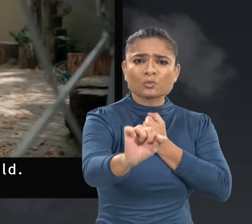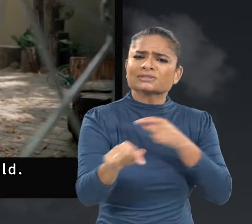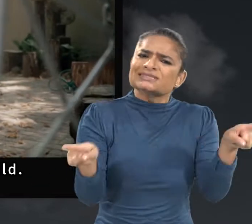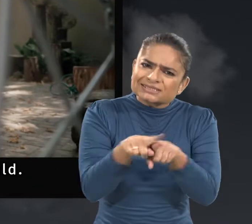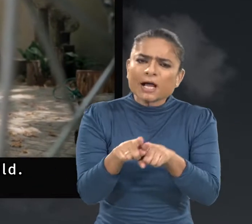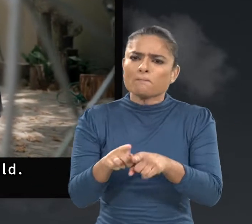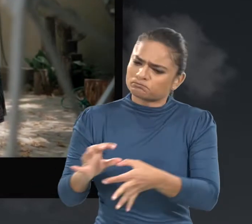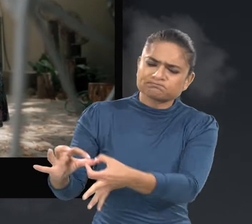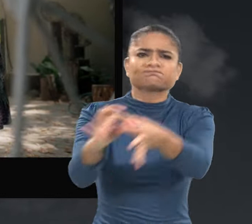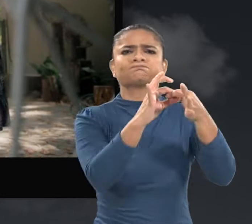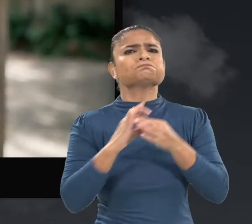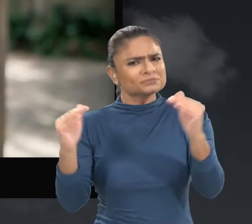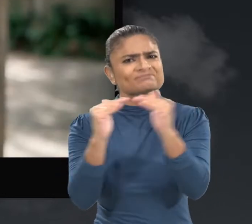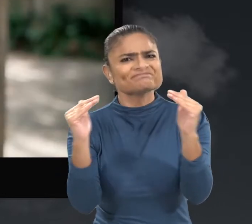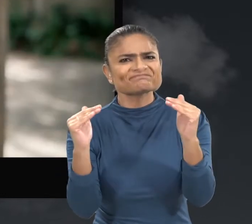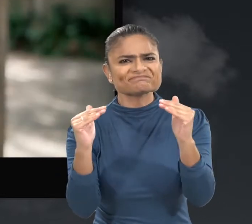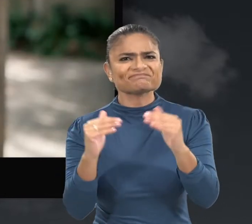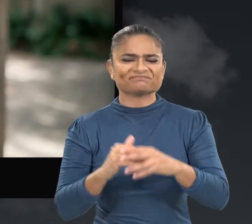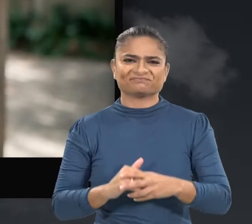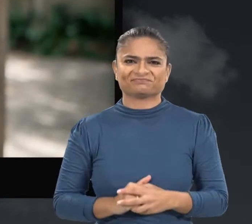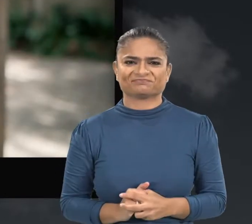ander normale kind.